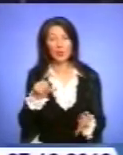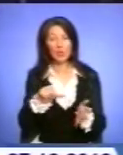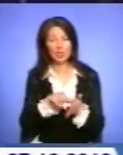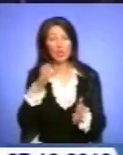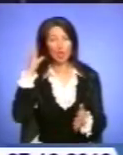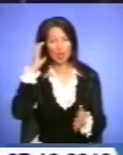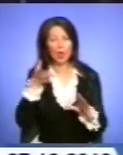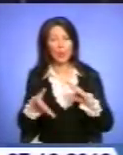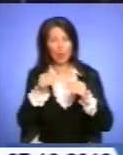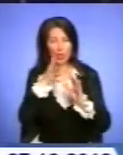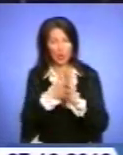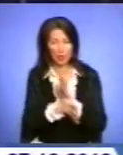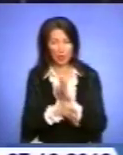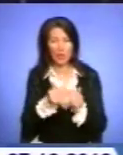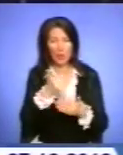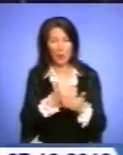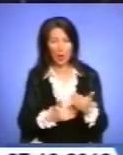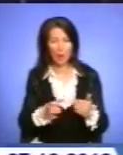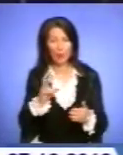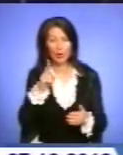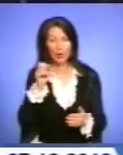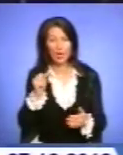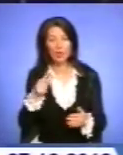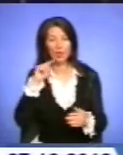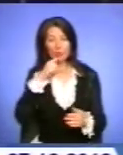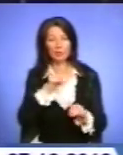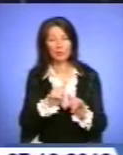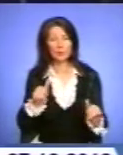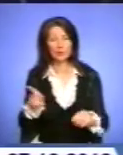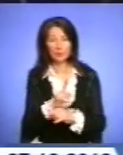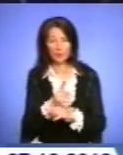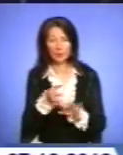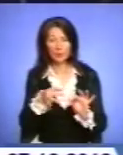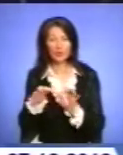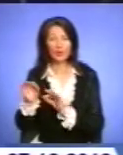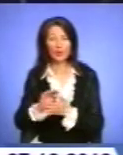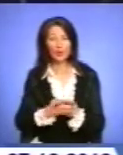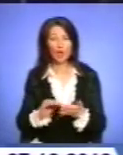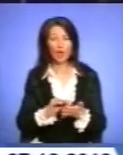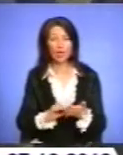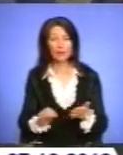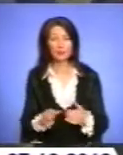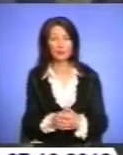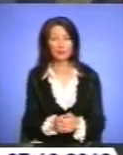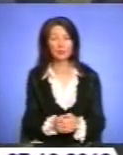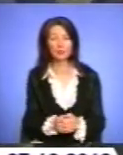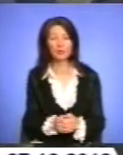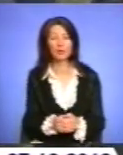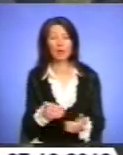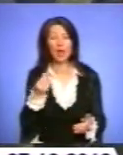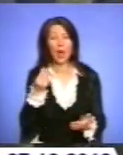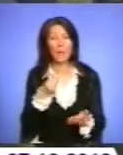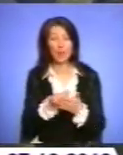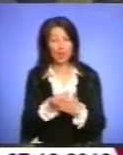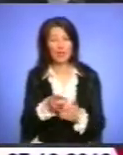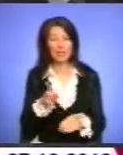слухання проаналізували програму соціально-економічного розвитку Тернопільщини. Подробиці у сюжеті. Бюджет